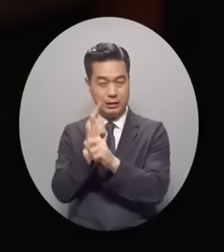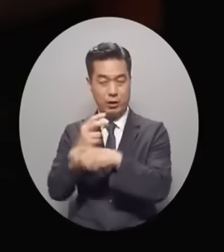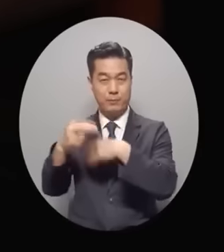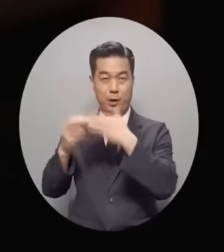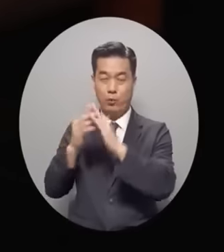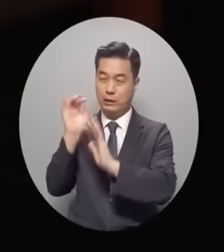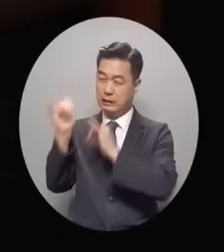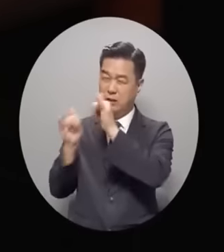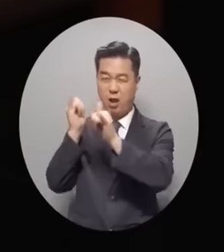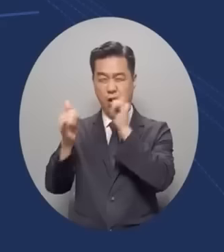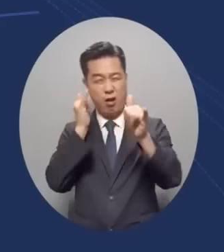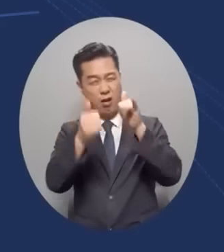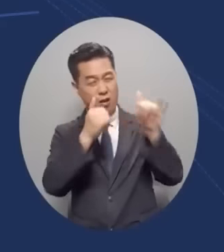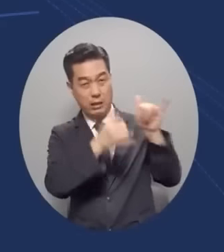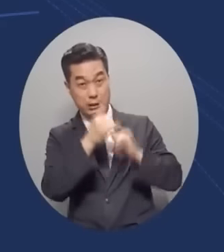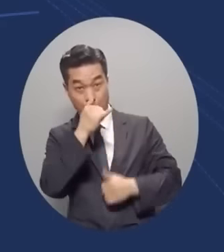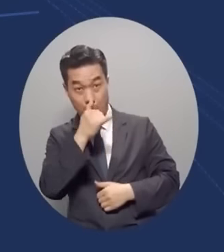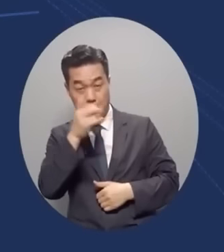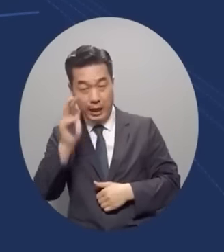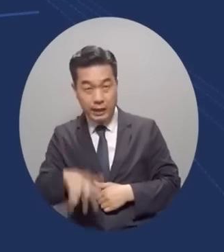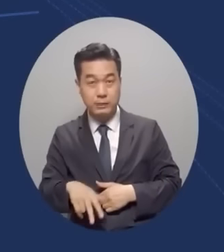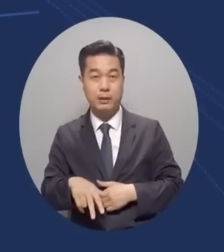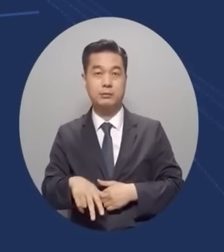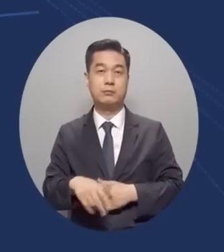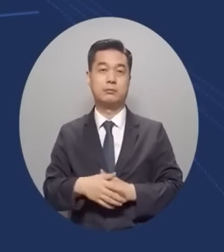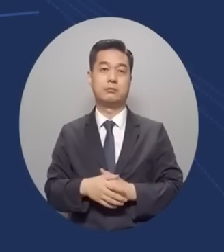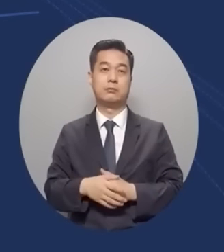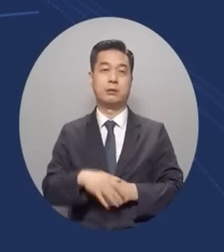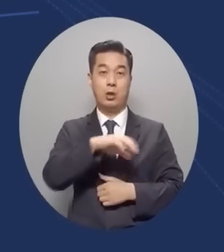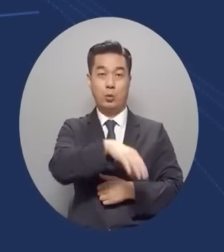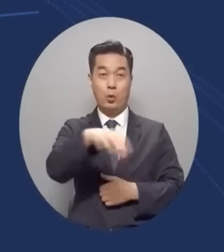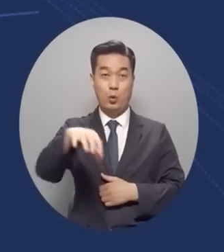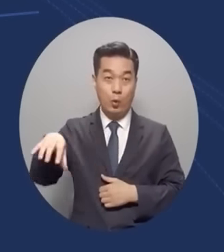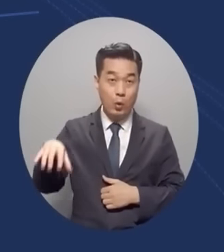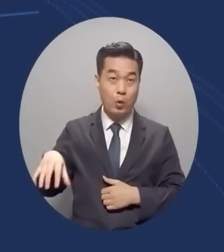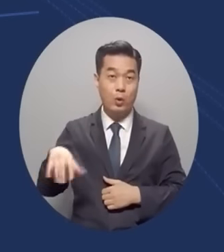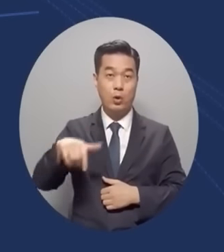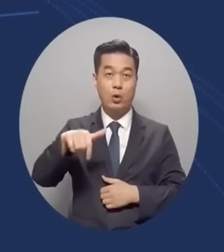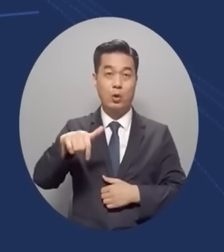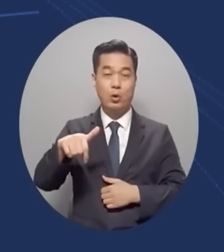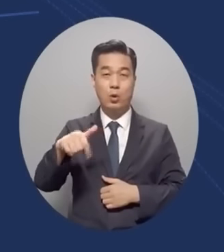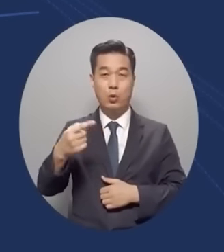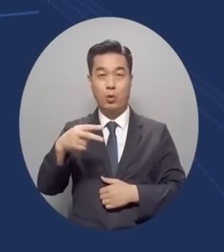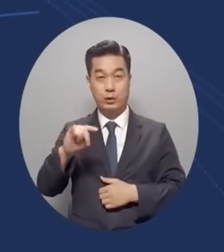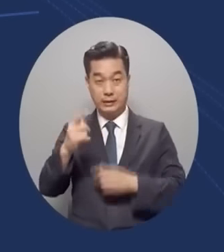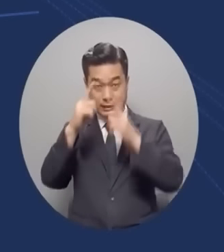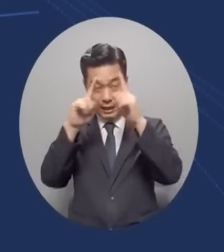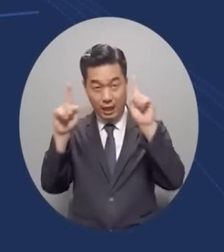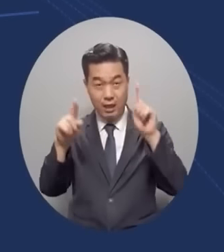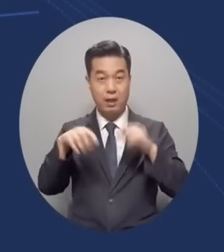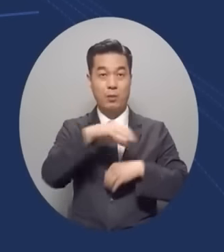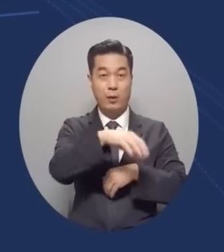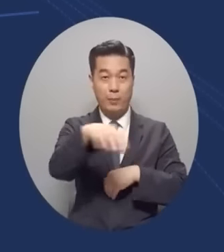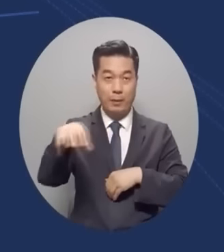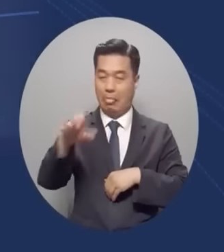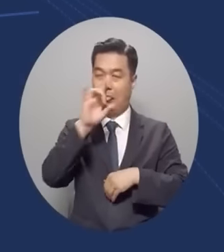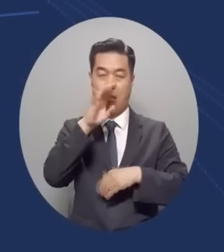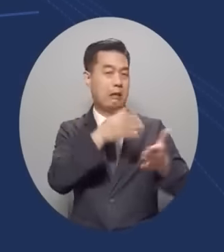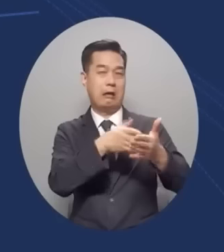연락을 돌렸습니다. 하지만 삼육병원, 고신대병원 등 10곳이 신경과 치료는 불가능하다며 환자를 받을 수 없다고